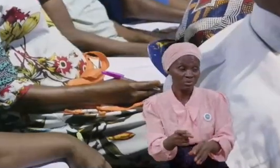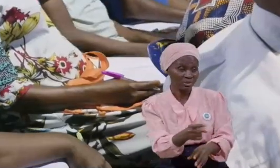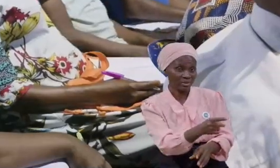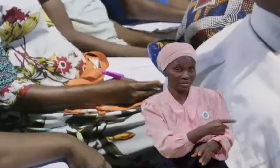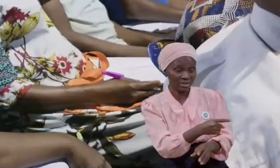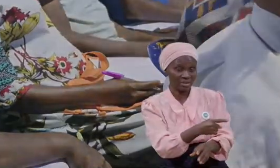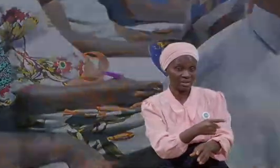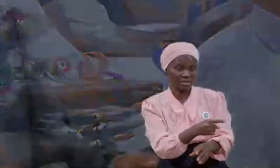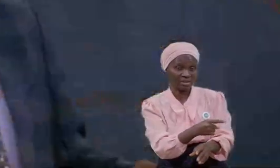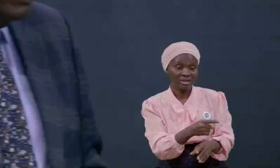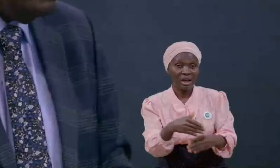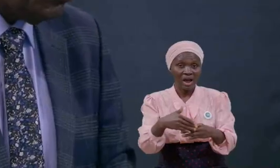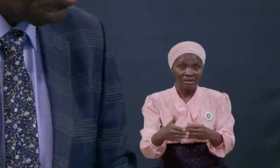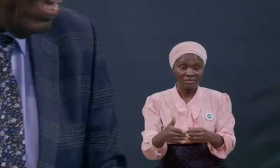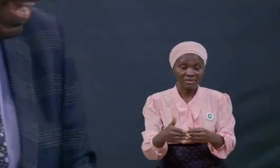ordonnances,